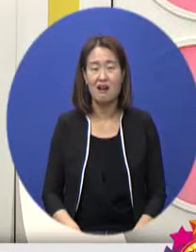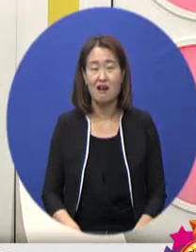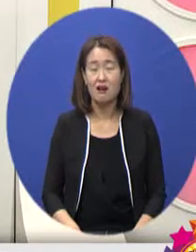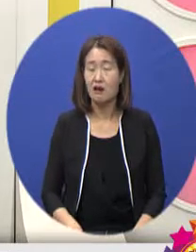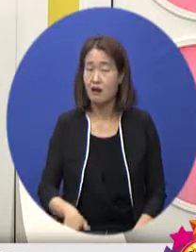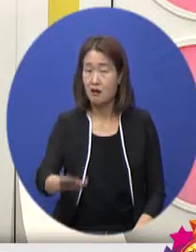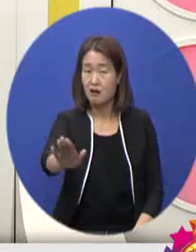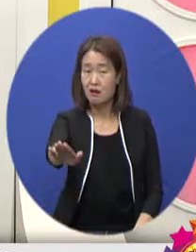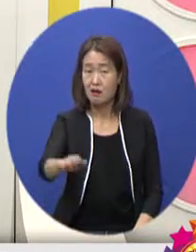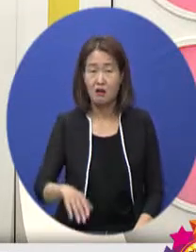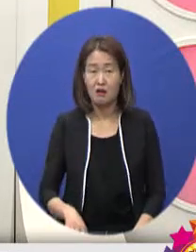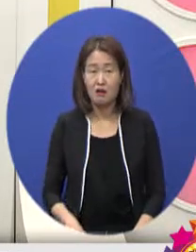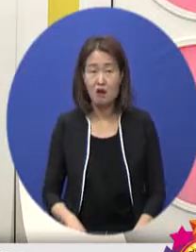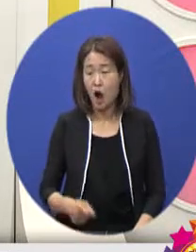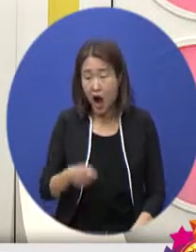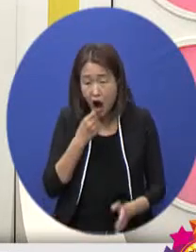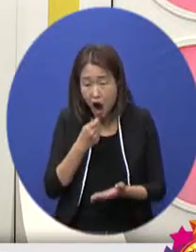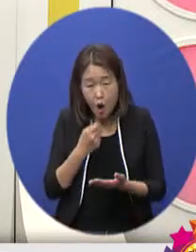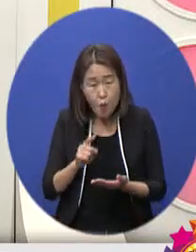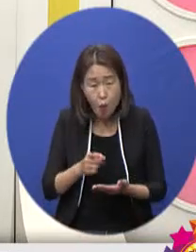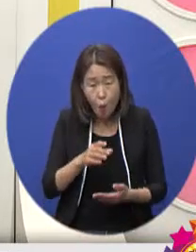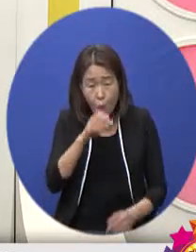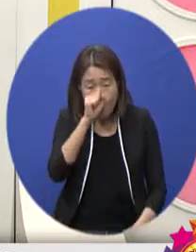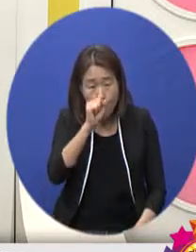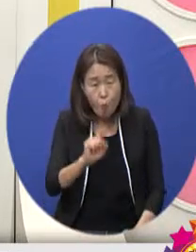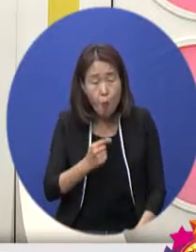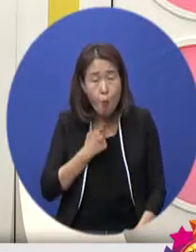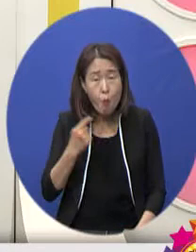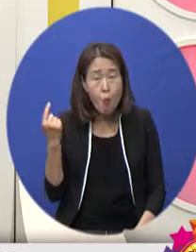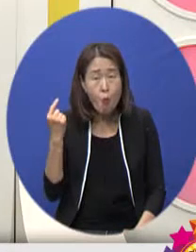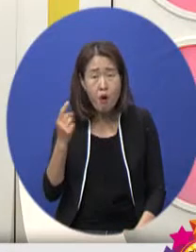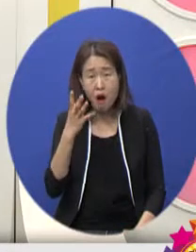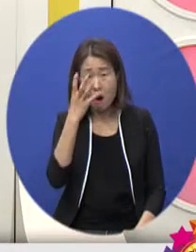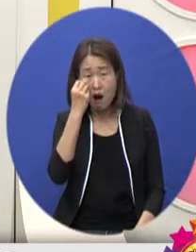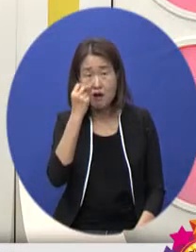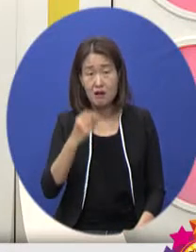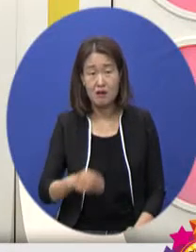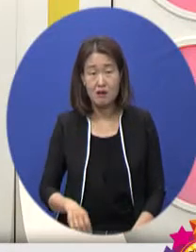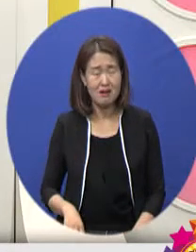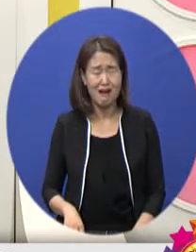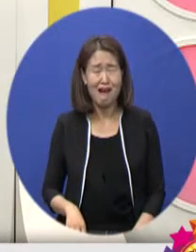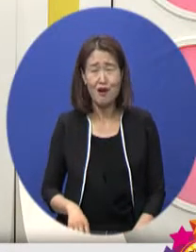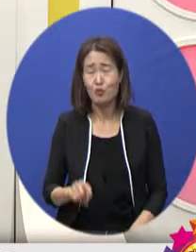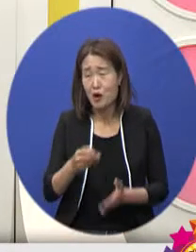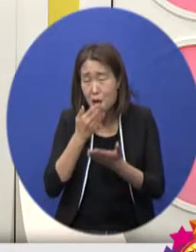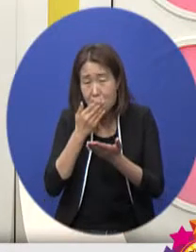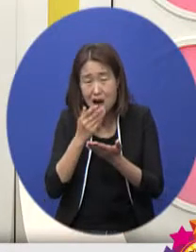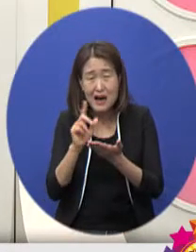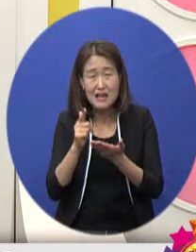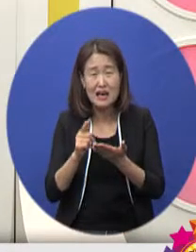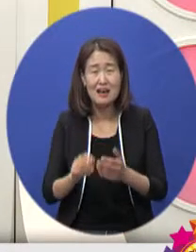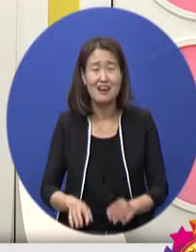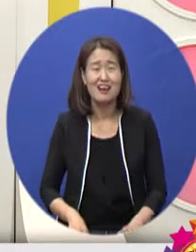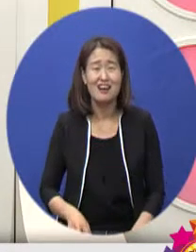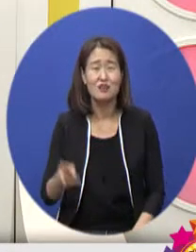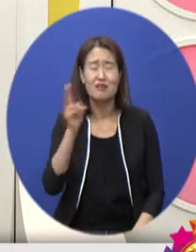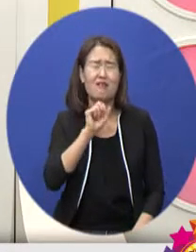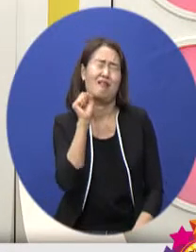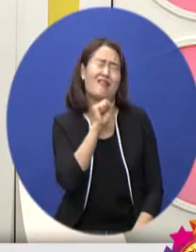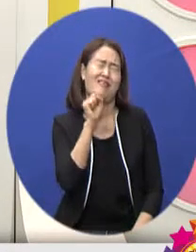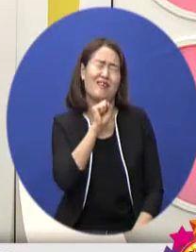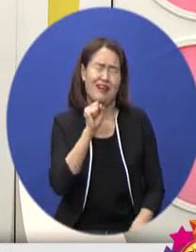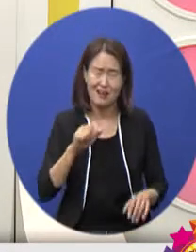아, 진짜? 아니, 우리 어머님 뭘 드시고 이렇게 목소리가 좋으신 거예요? 아, 뭐 먹은 거라도 네. 어쨌든 노래를